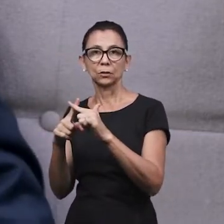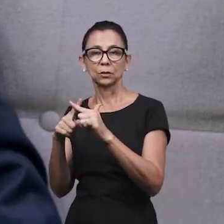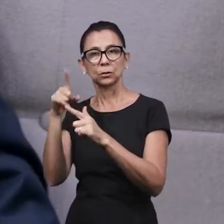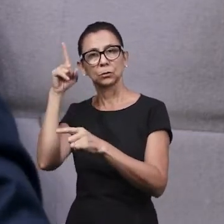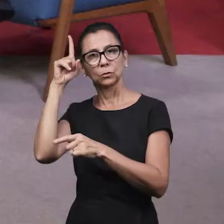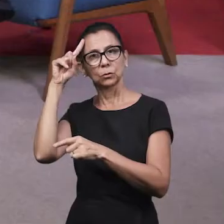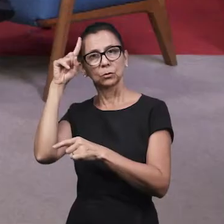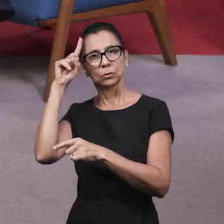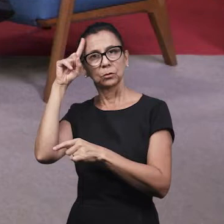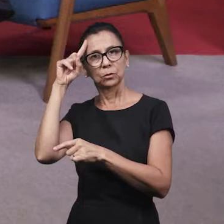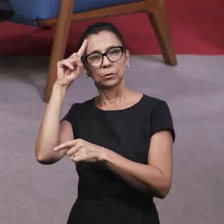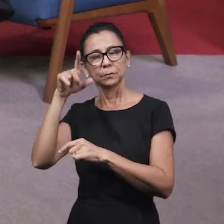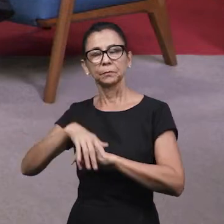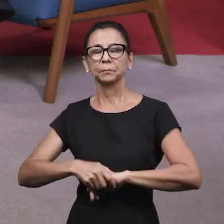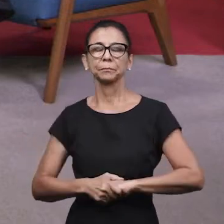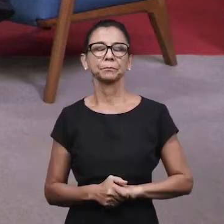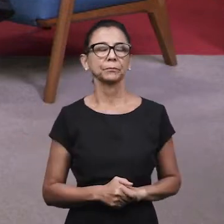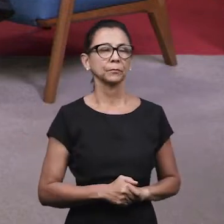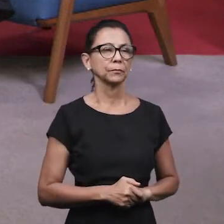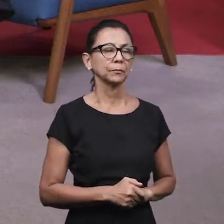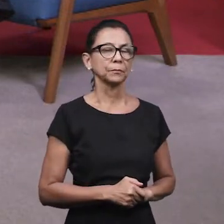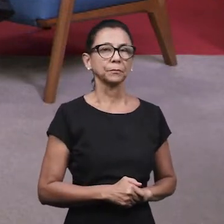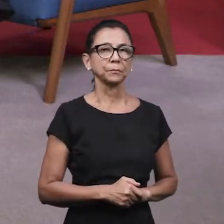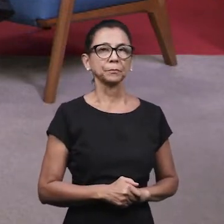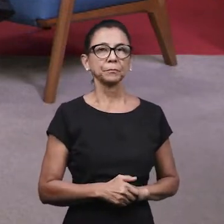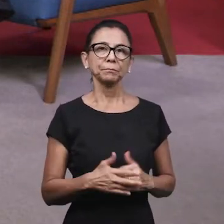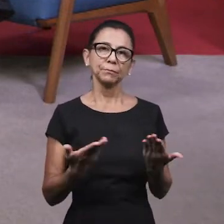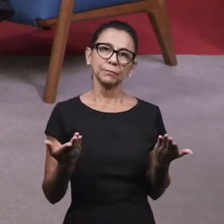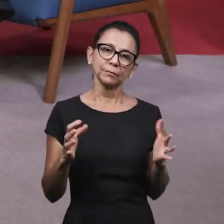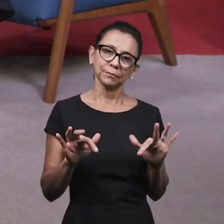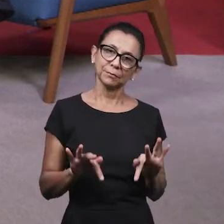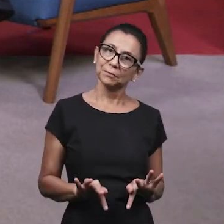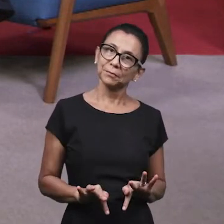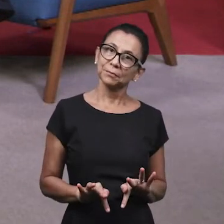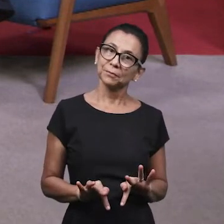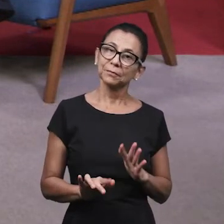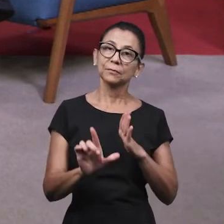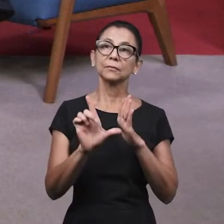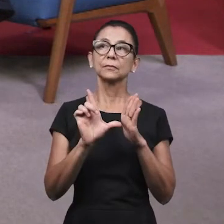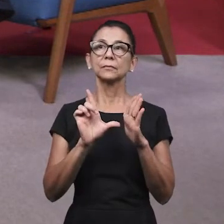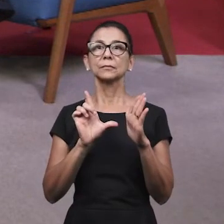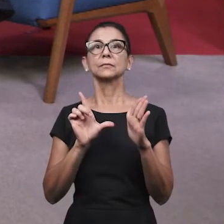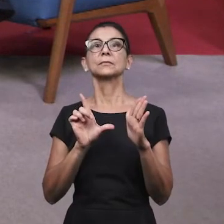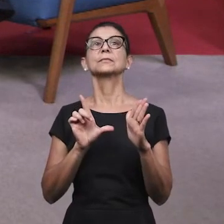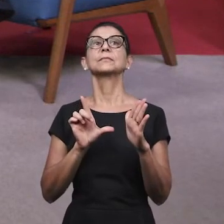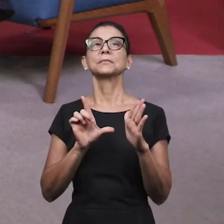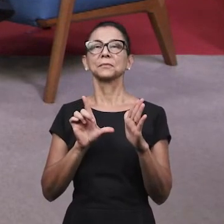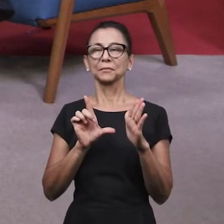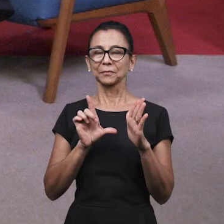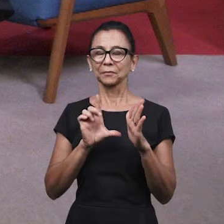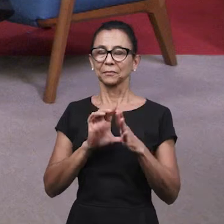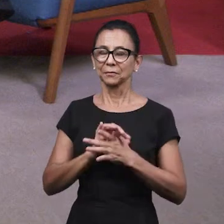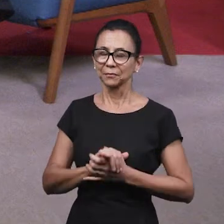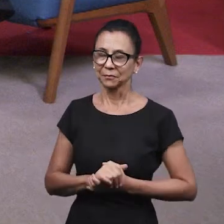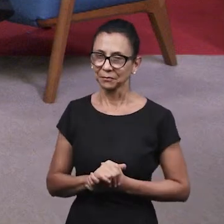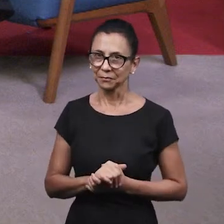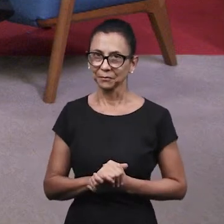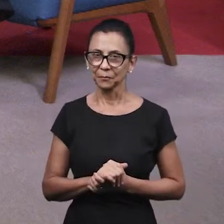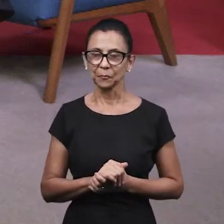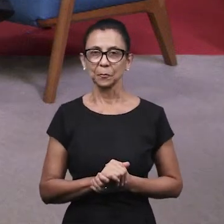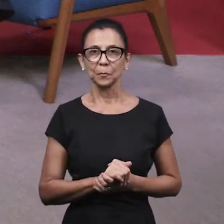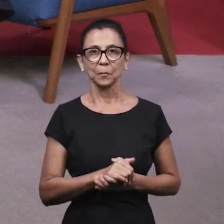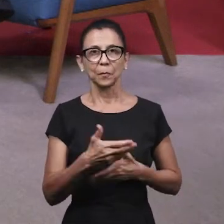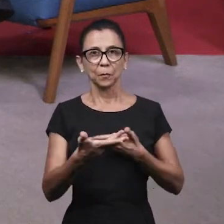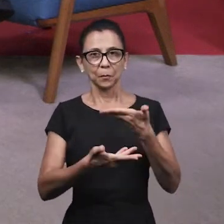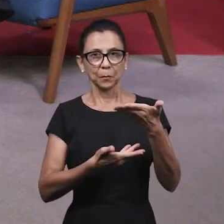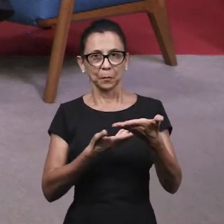fin de la formation, mais avant, j'aimerais passer ici, apporter à tous un commentaire qui a été fait